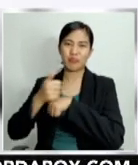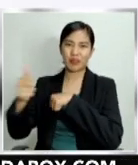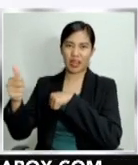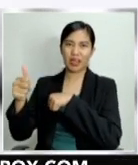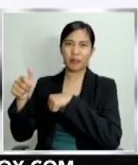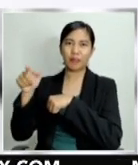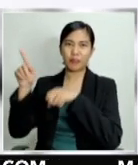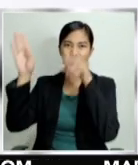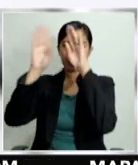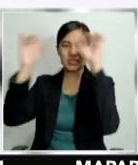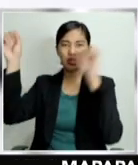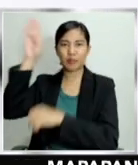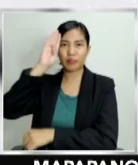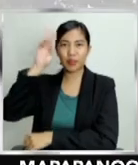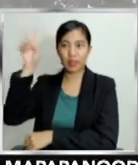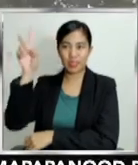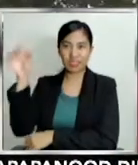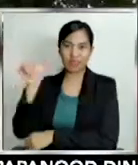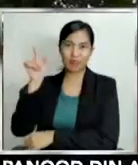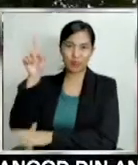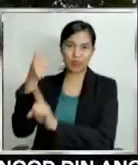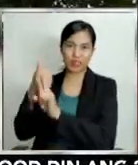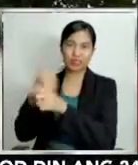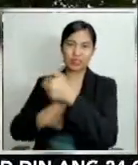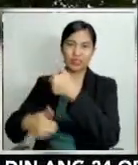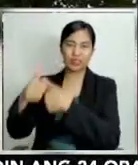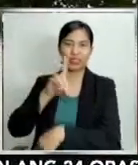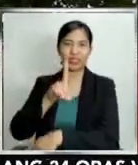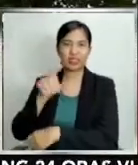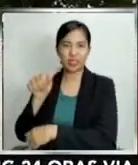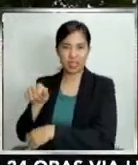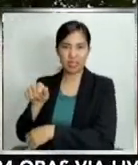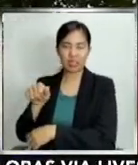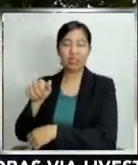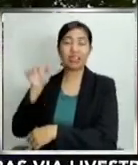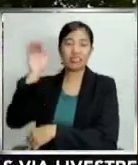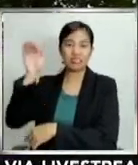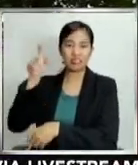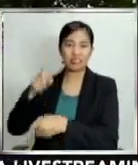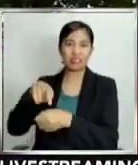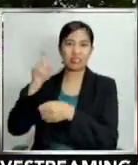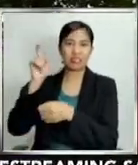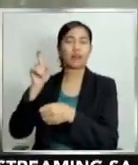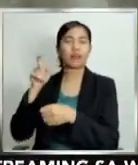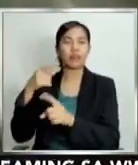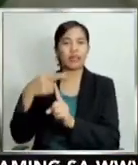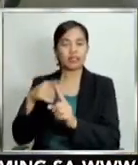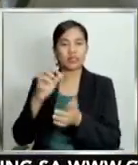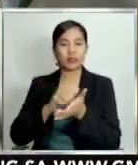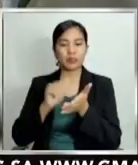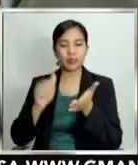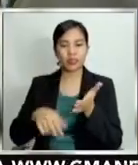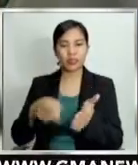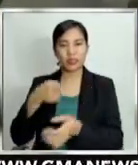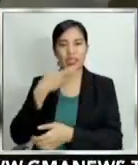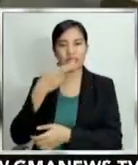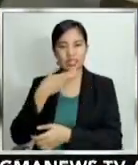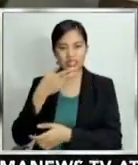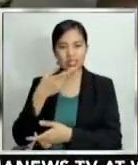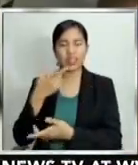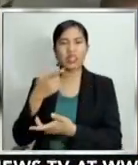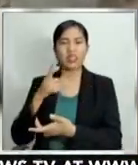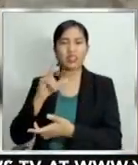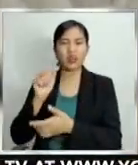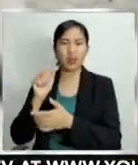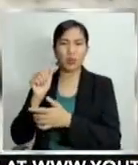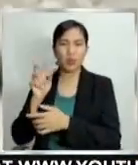na lang ang rice liberalization law. Sinusubukan pa naming kunan ng pahayag ang Malacanang kaugnay nito. Pero dati nang iniutos ng